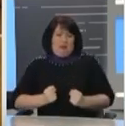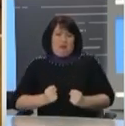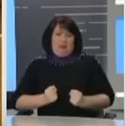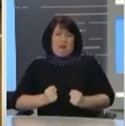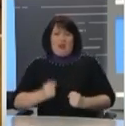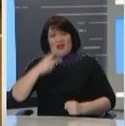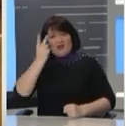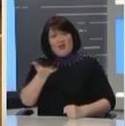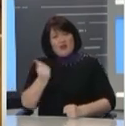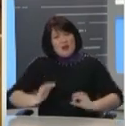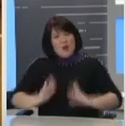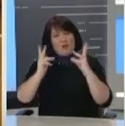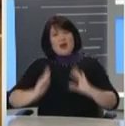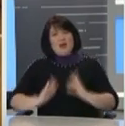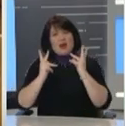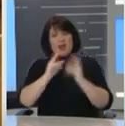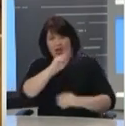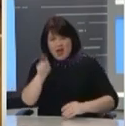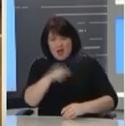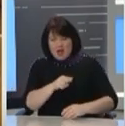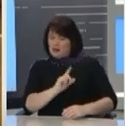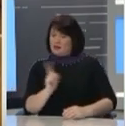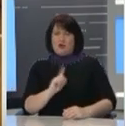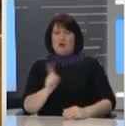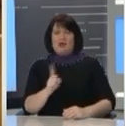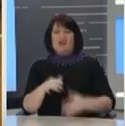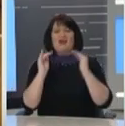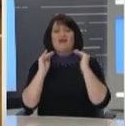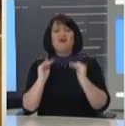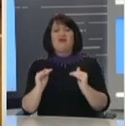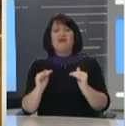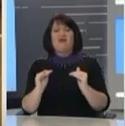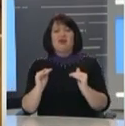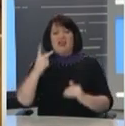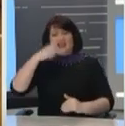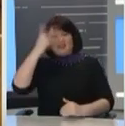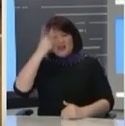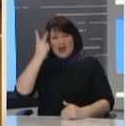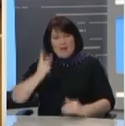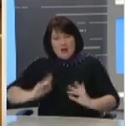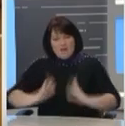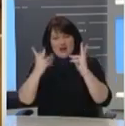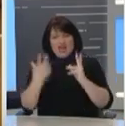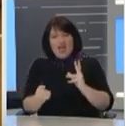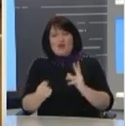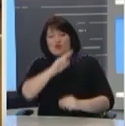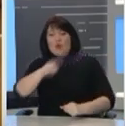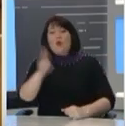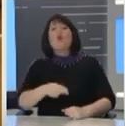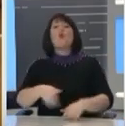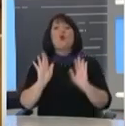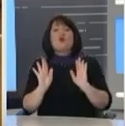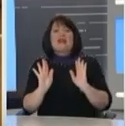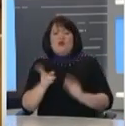Το δικαίωμα στην απεργία είναι και συνεχίζει να αποτελεί ιερή κατάκτηση της εργατικής τάξης, ούτε καταργείται,